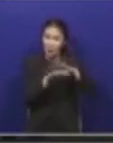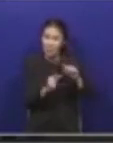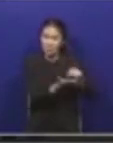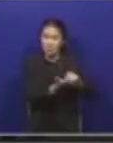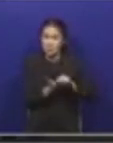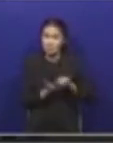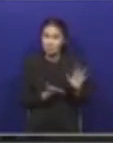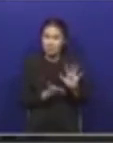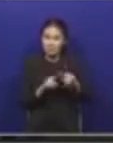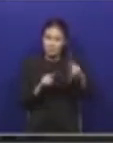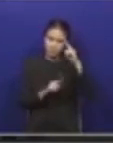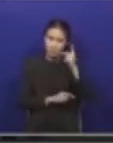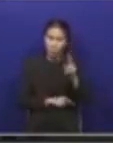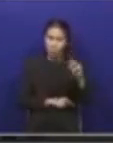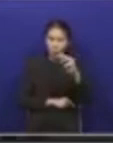เมษายนทำเหมือนว่าตัวเองไม่ใช่เสนอเสร็จแล้วก็พอเสนอแนะครม.